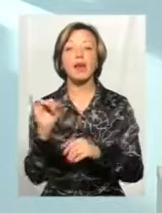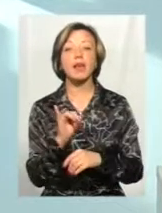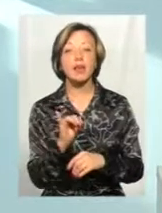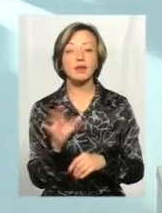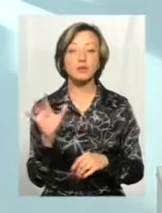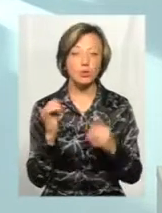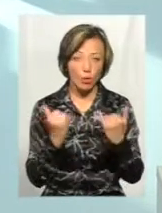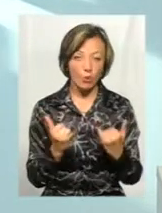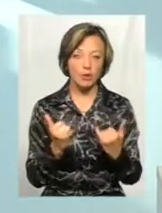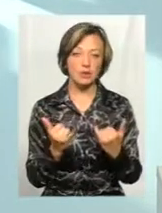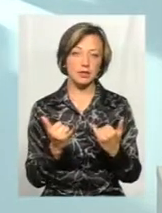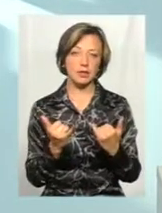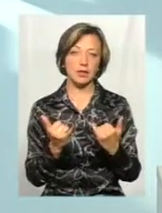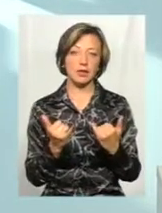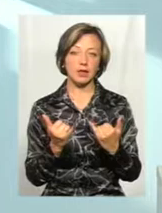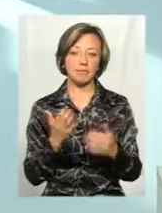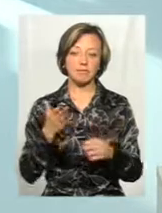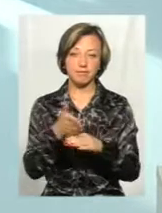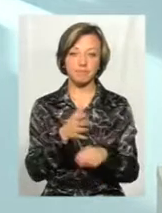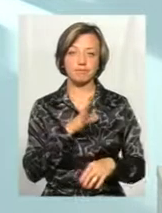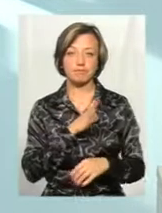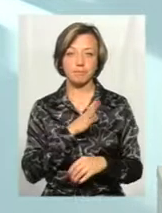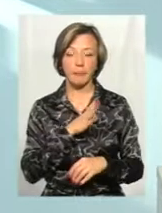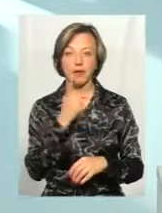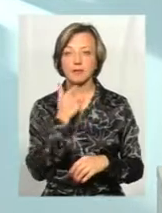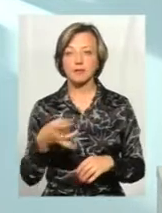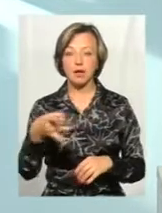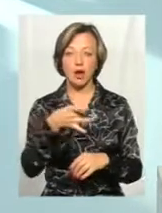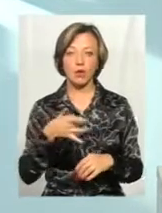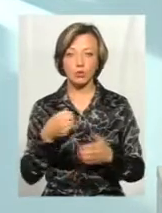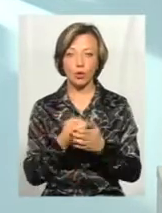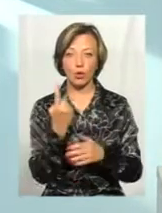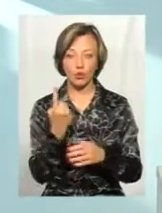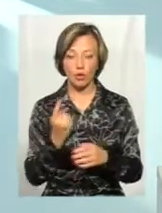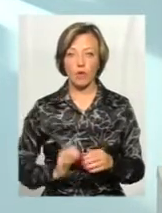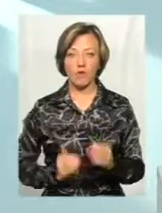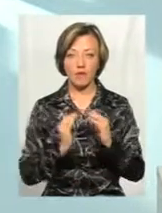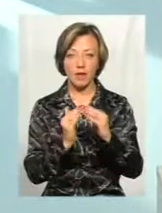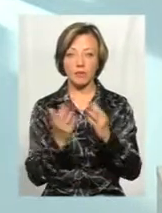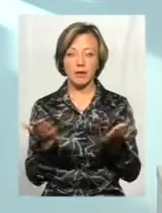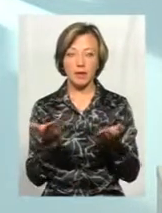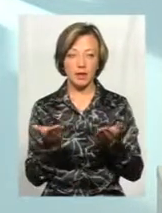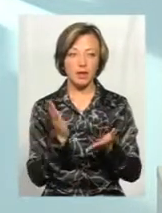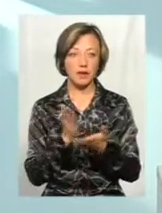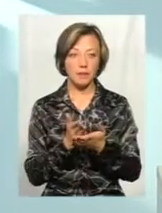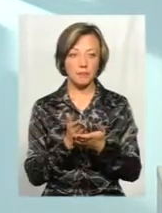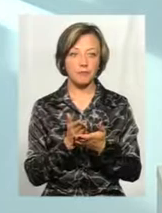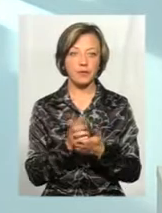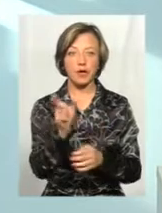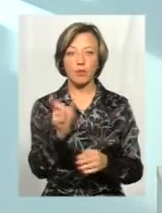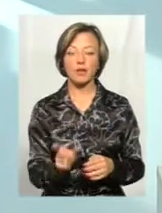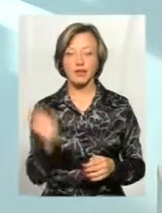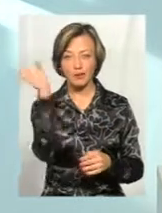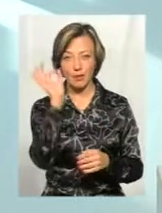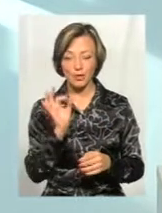буквально сьогодні ми з візитом їздили в Красилівський район до одного фермера, який є громадянином